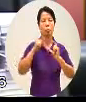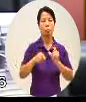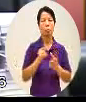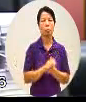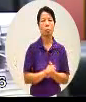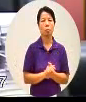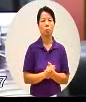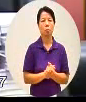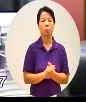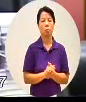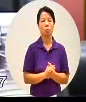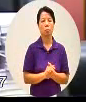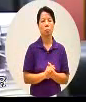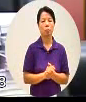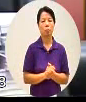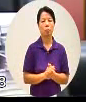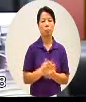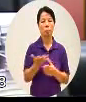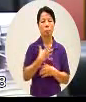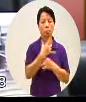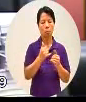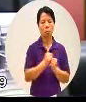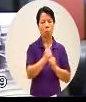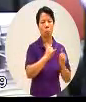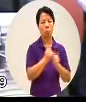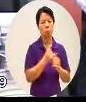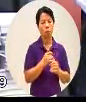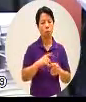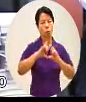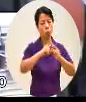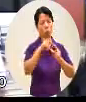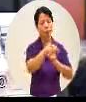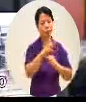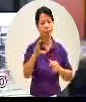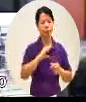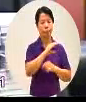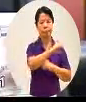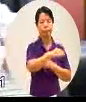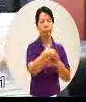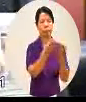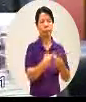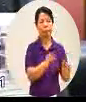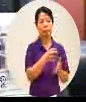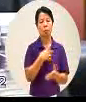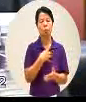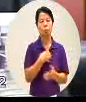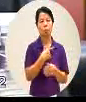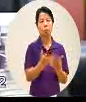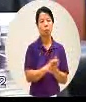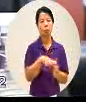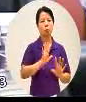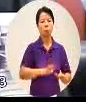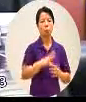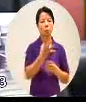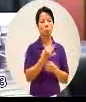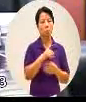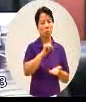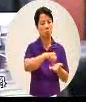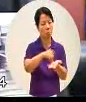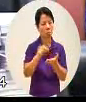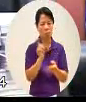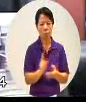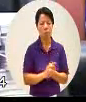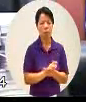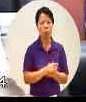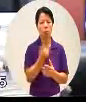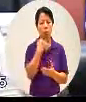个明确的答案。好，我对我的乡亲冇交代，好，伊卖啊，要惊死我！这块是要种啥货啊？啊，到底会当种袂当